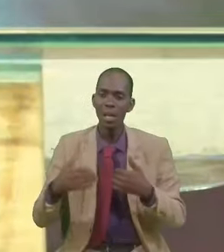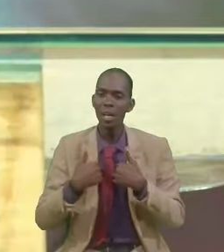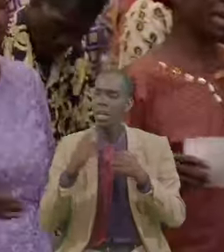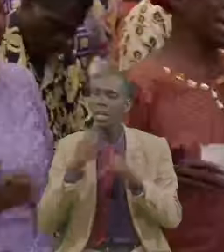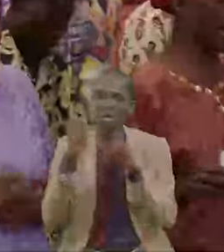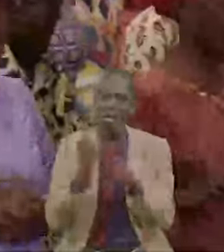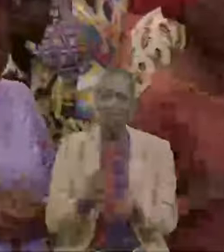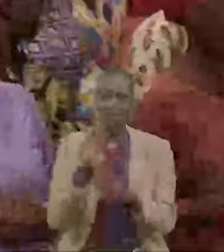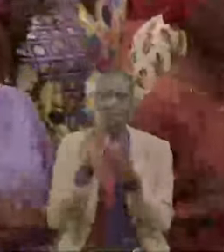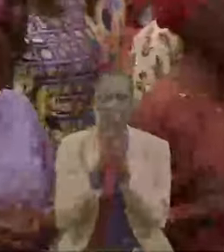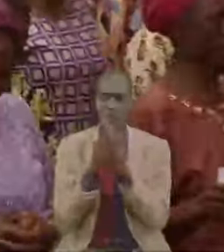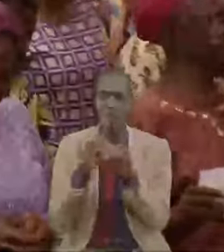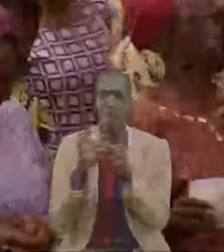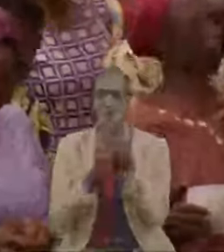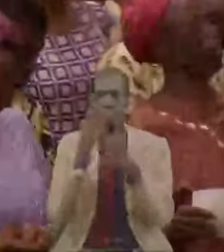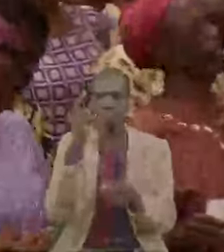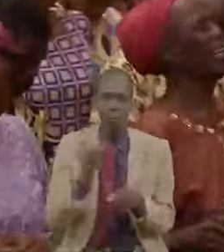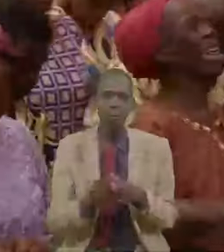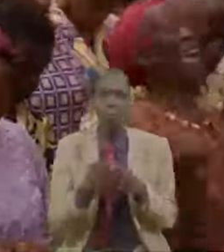exaucé.